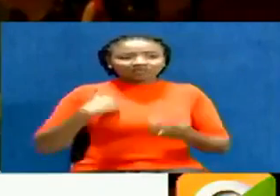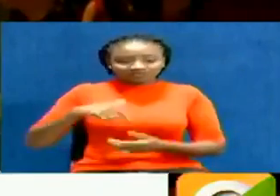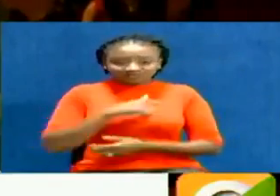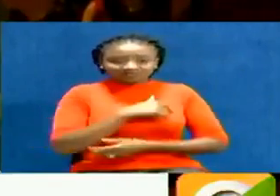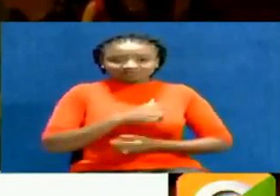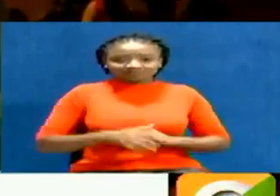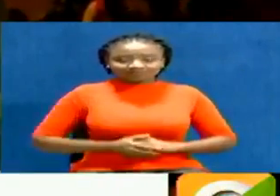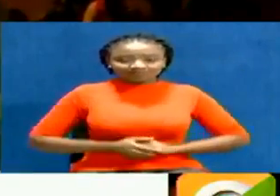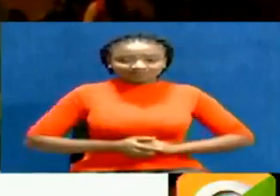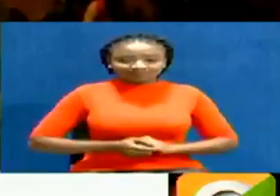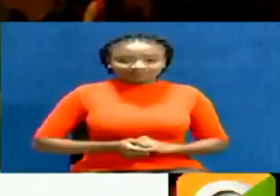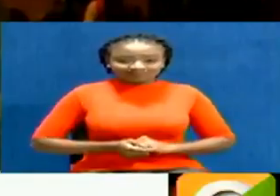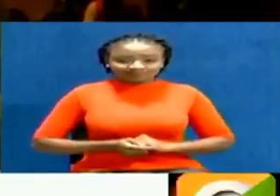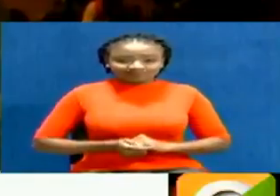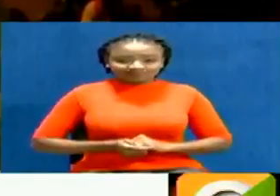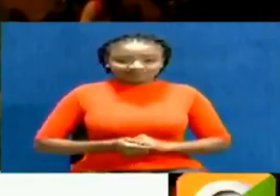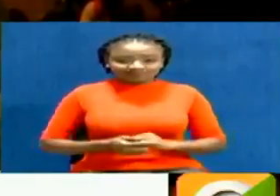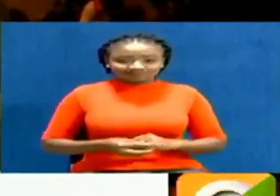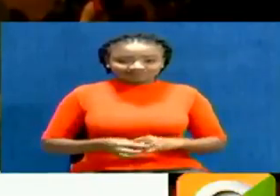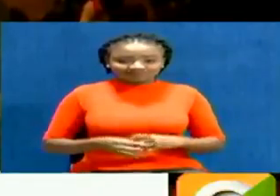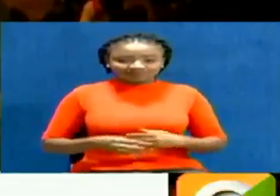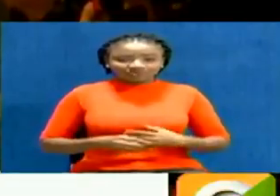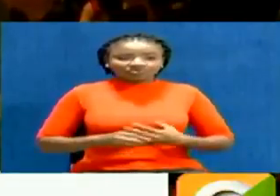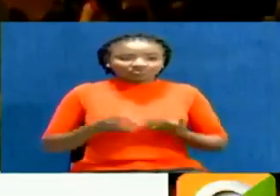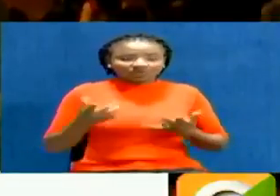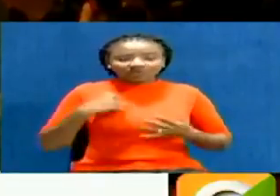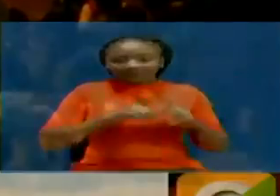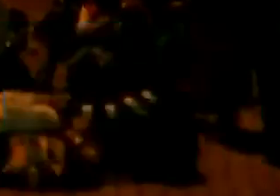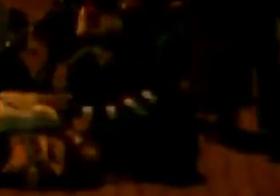wakaaji toka majengo na huku tumeanza kimbia.